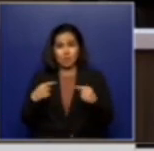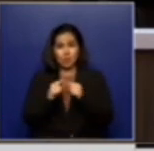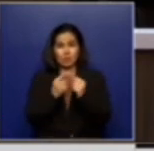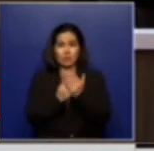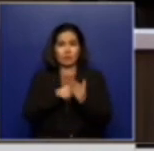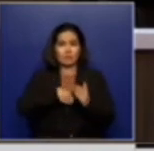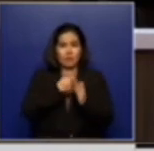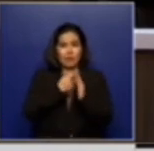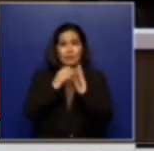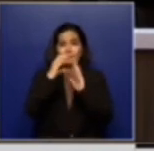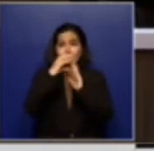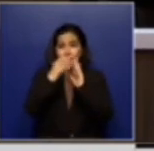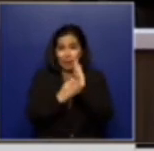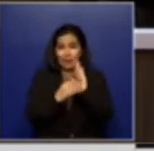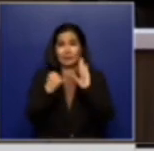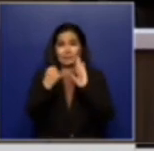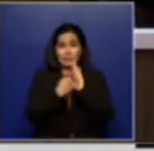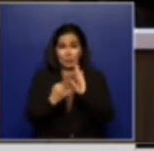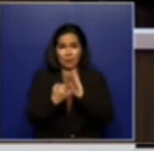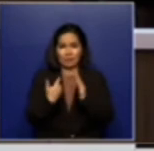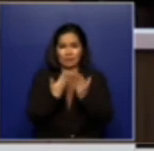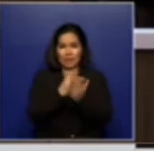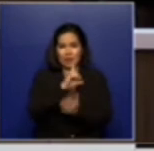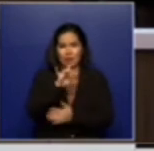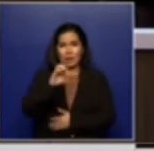โอ้นี่อาจจะเป็นสาเหตุว่าทำไมป.ป.สจึงไม่ประสบความสำเร็จในการป้องกันปราบปรามและบำบัดผู้ติดยาเสพติดเพราะไม่ได้งบประมาณก็น้อยอยู่แล้วและเอามาใช้ก็ไม่เกิดประโยชน์เท่าที่ควรด้วยนอกจากนี้ความซับซ้อนซ้ำซ้อนของการใช้งบประมาณนะคะท่านประธานมีทั้งการใช้จ่ายในระดับภาคและระดับจังหวัด151